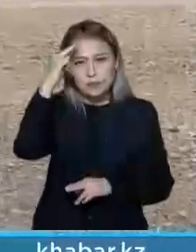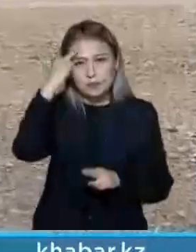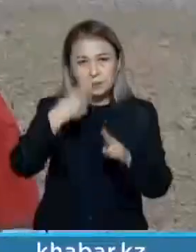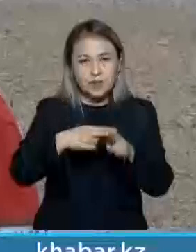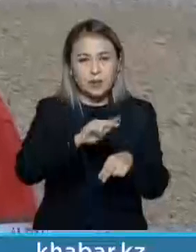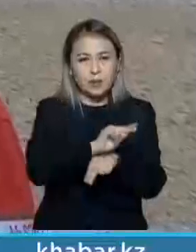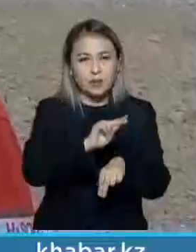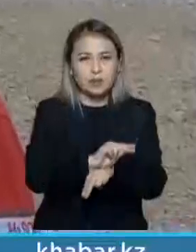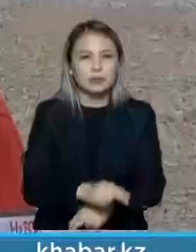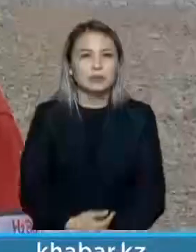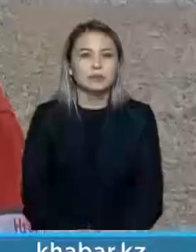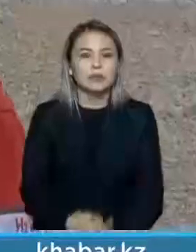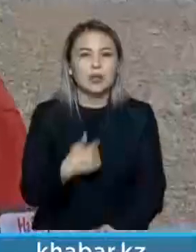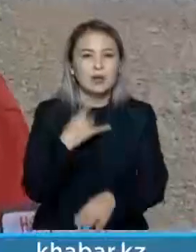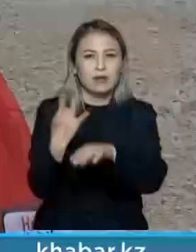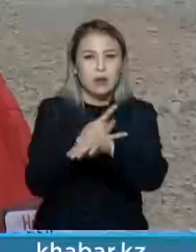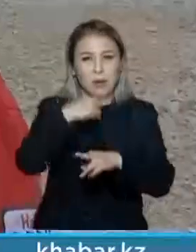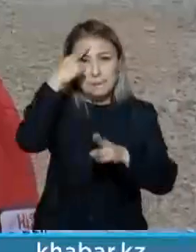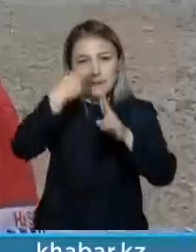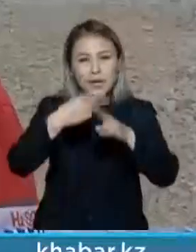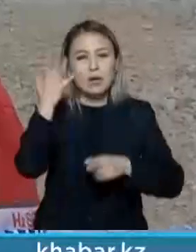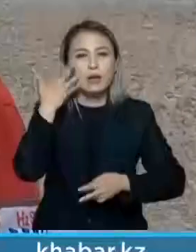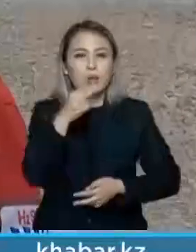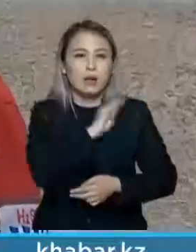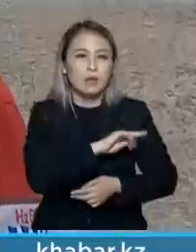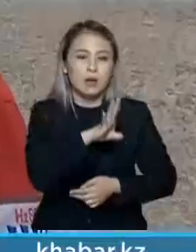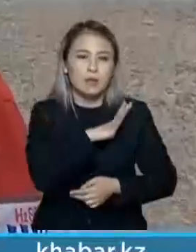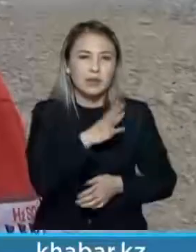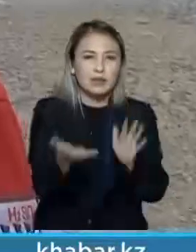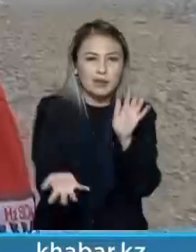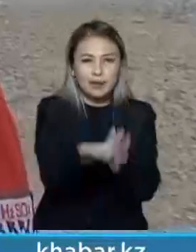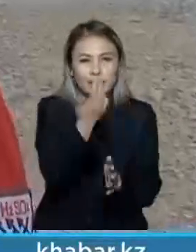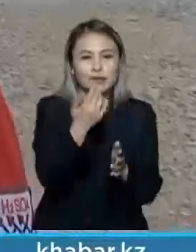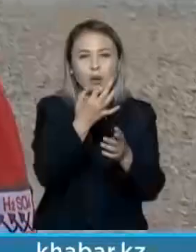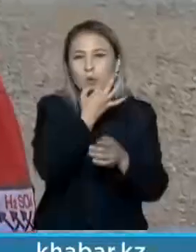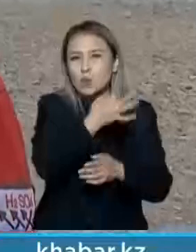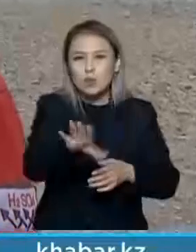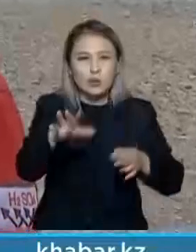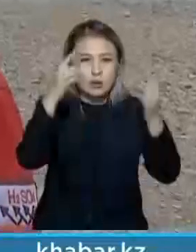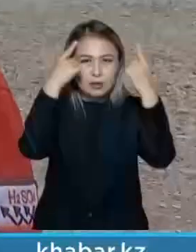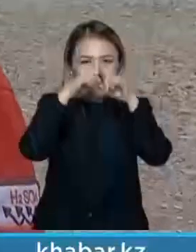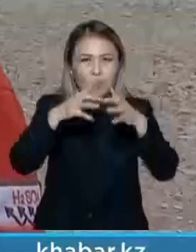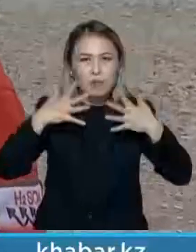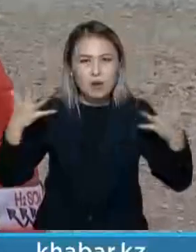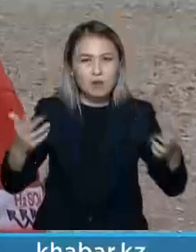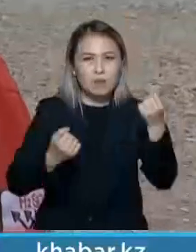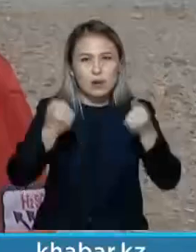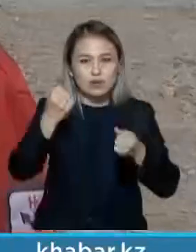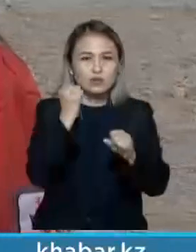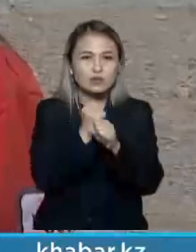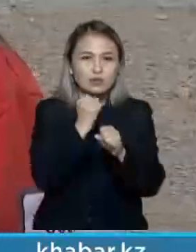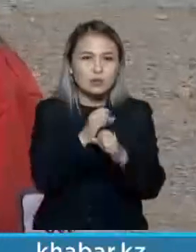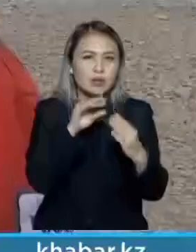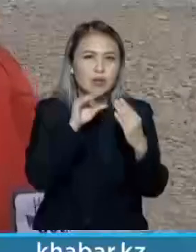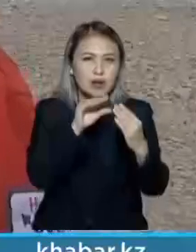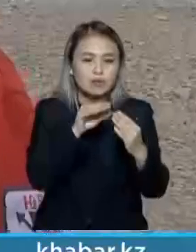баулыпты. Алғашқыда ағам жұмыс жасаған кезде карьердағы кез келген үлкен техникалардың суреттерін алып кеп көрсетіп жүрген